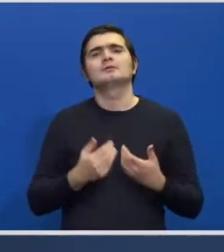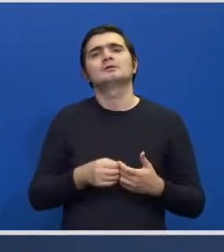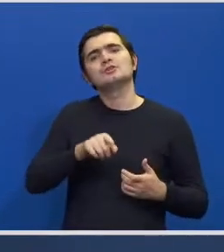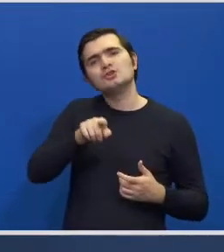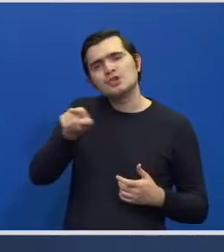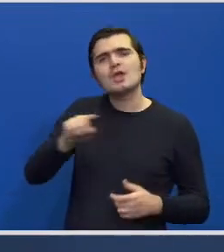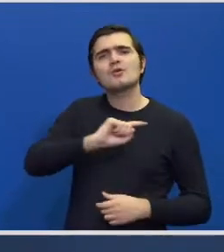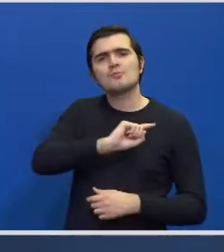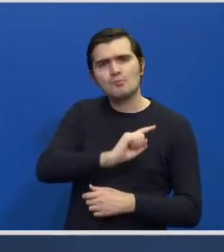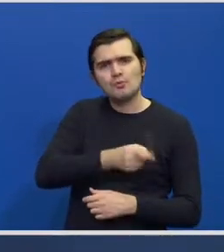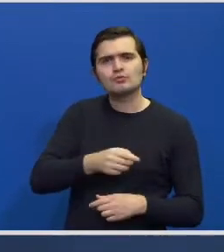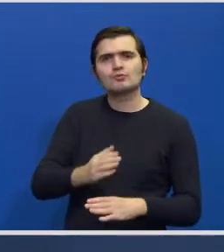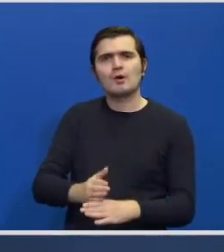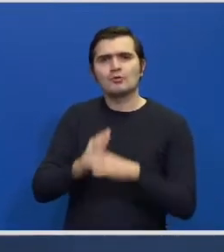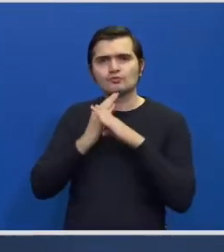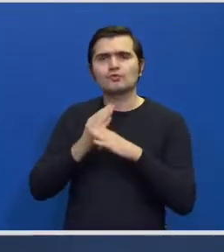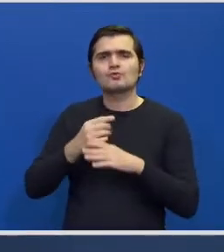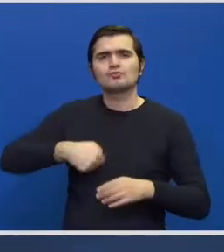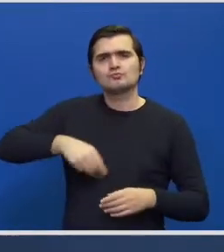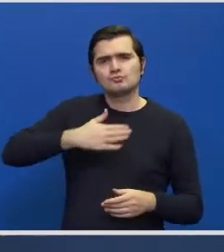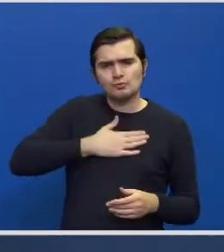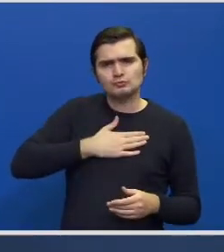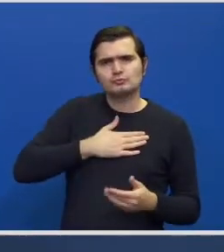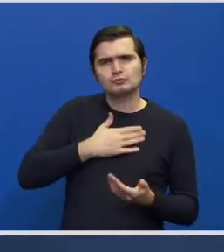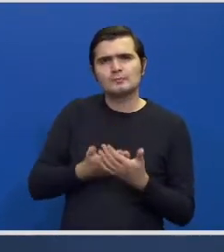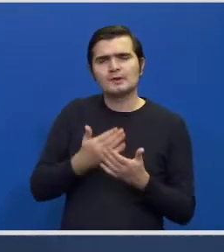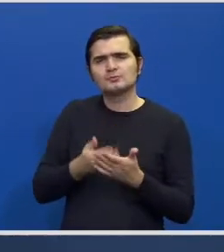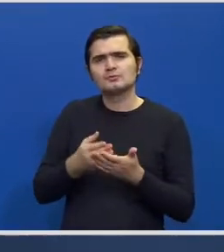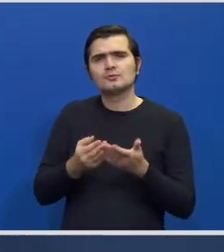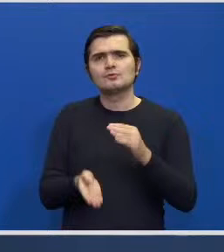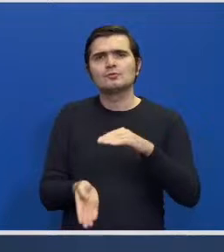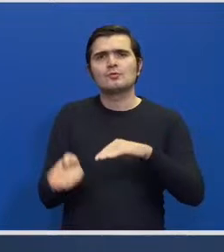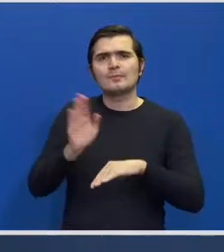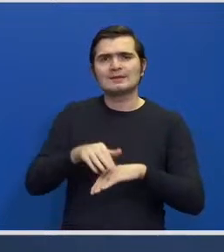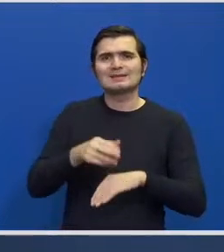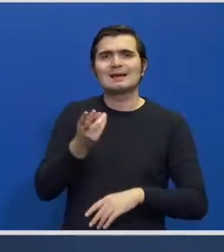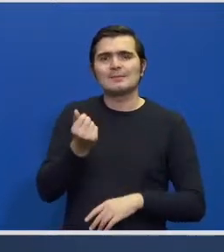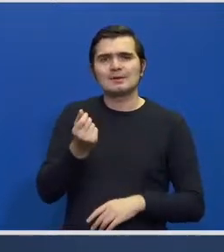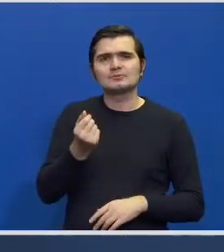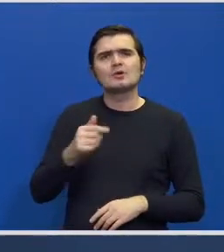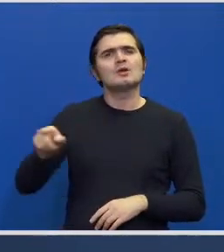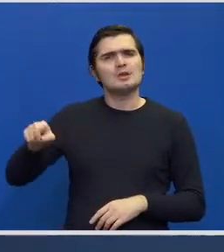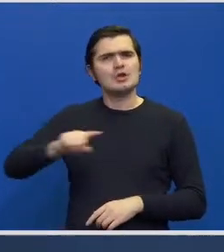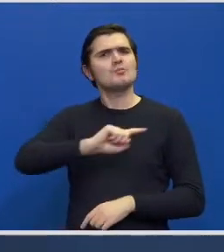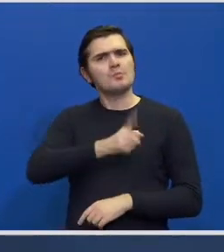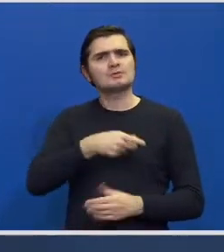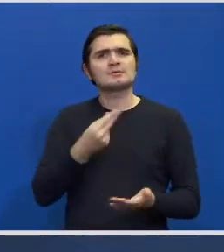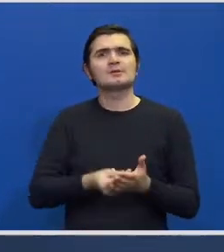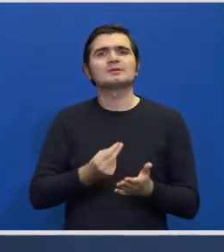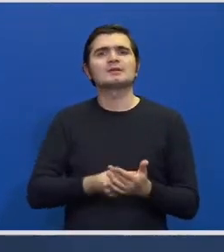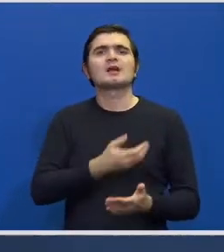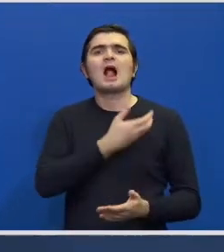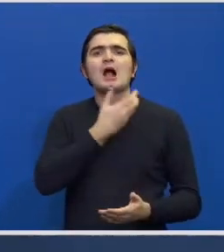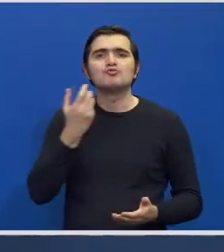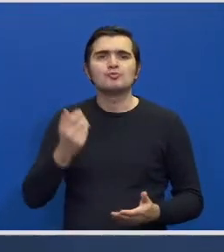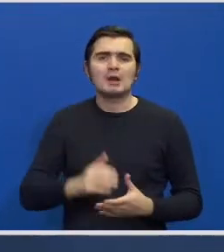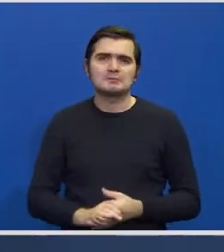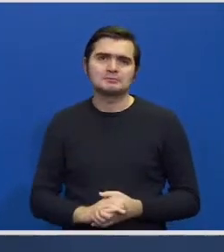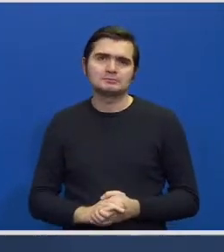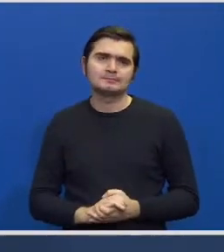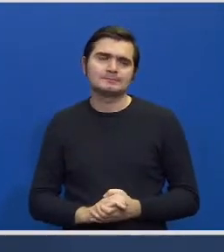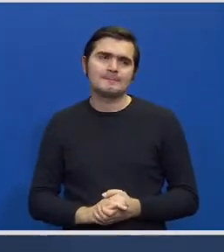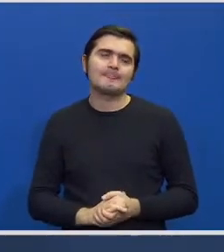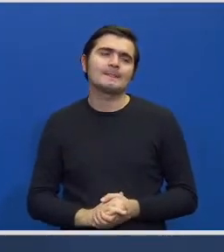cu bucurie că pot din ajutorul nostru pentru compensarea prețului la energie să